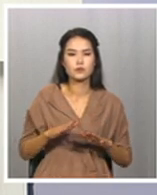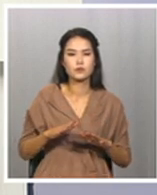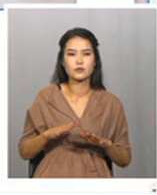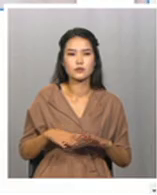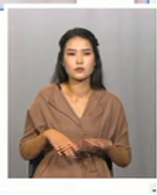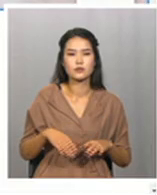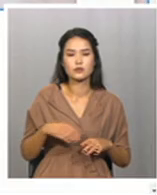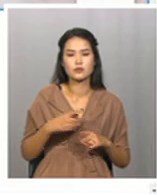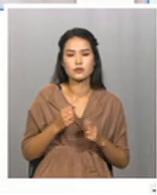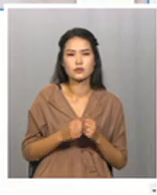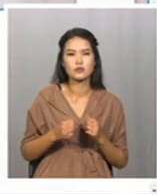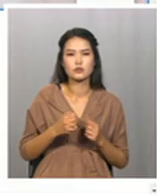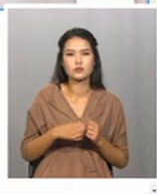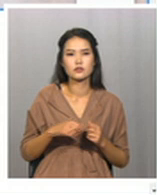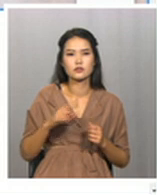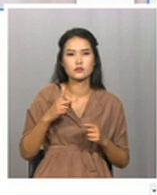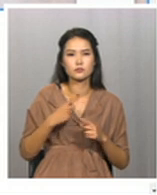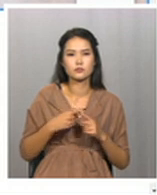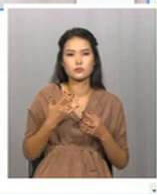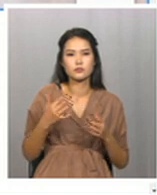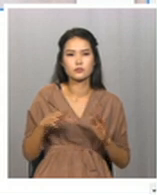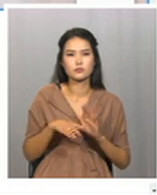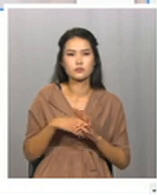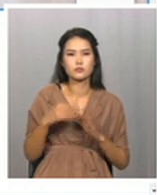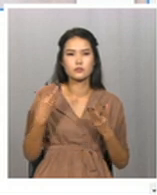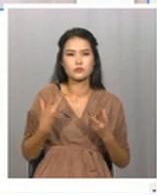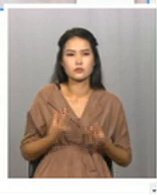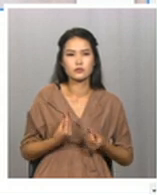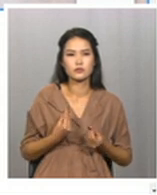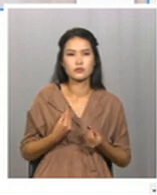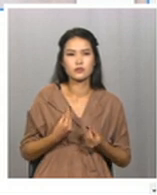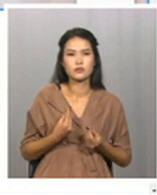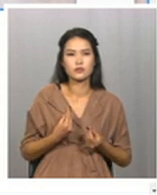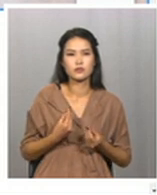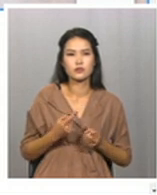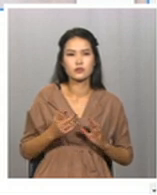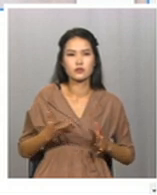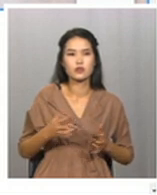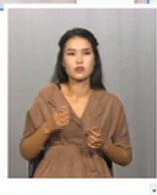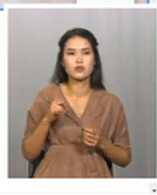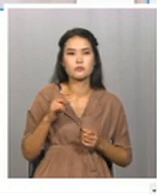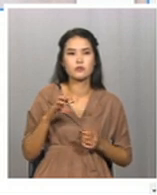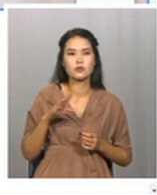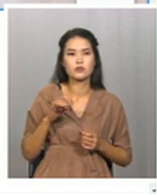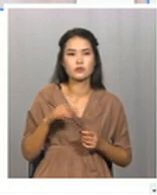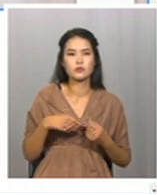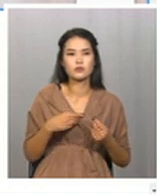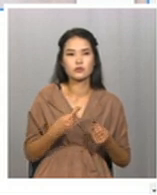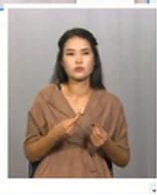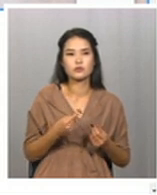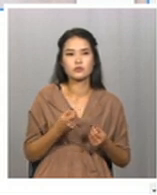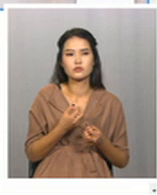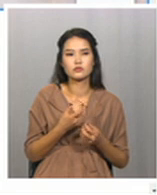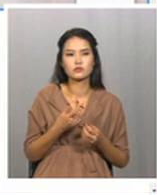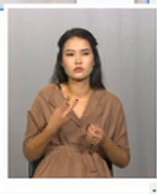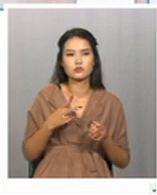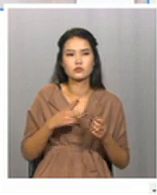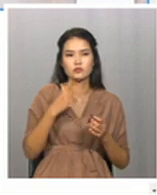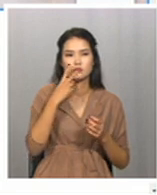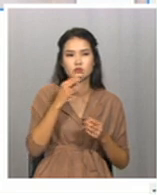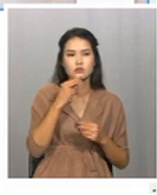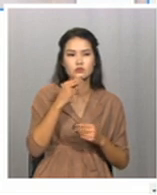тиісті нысанды таңдаған жағдайда баптаулар беріледі. Сол баптаулар арқылы тиісті нысанның өлшемін өзгертуге болады.